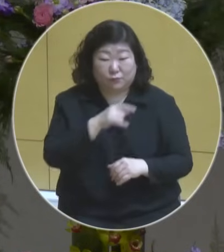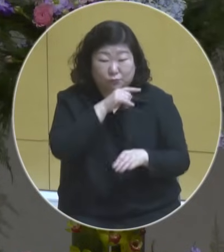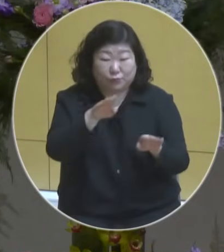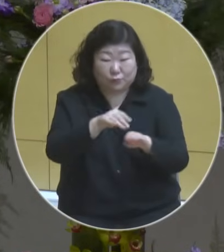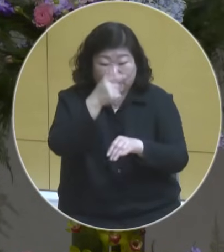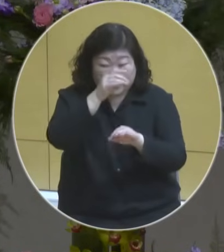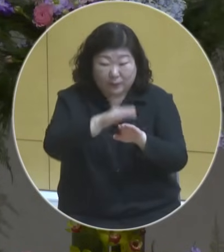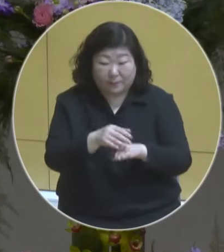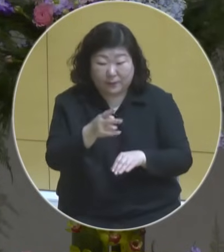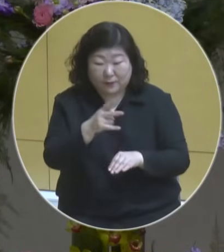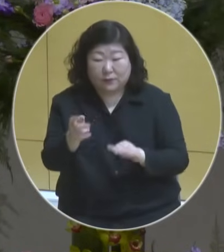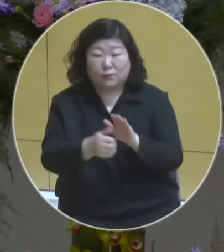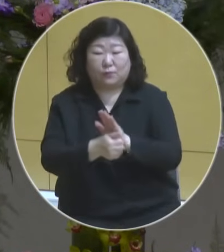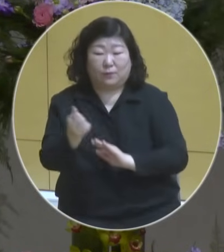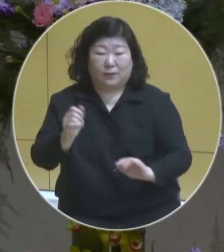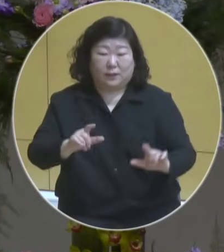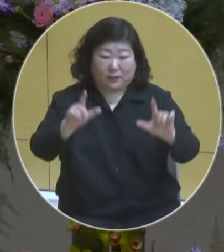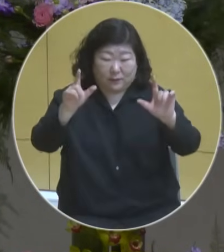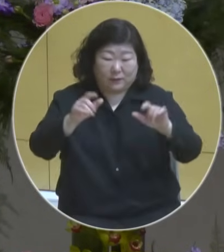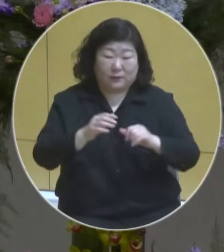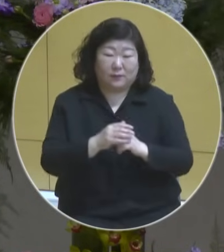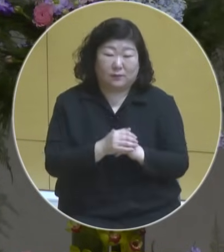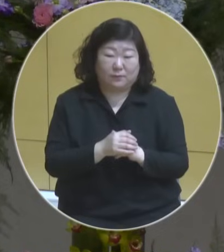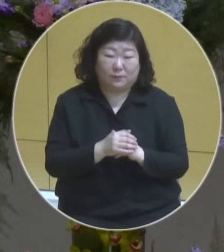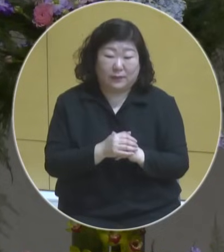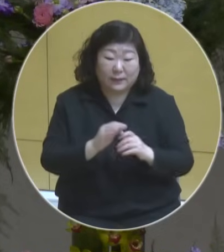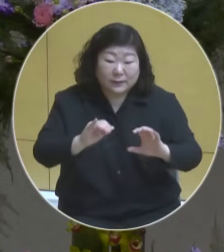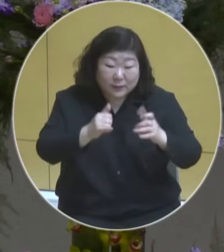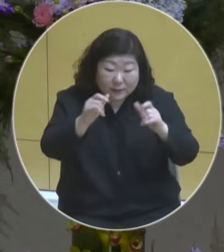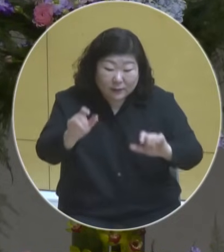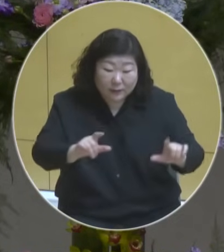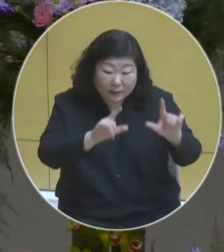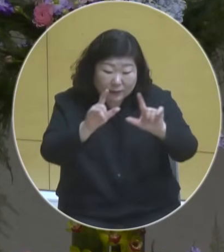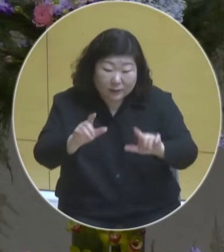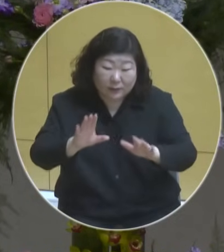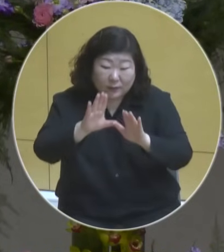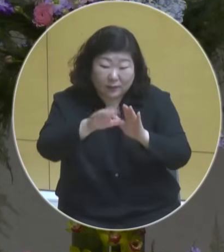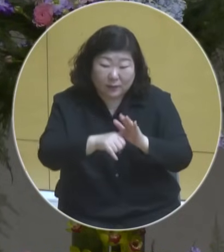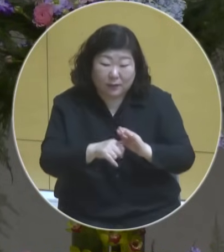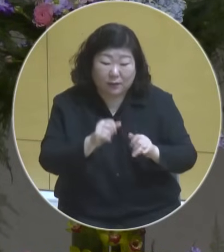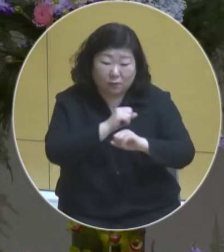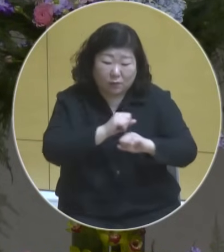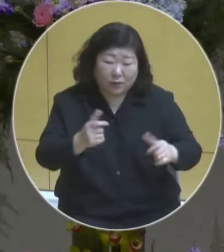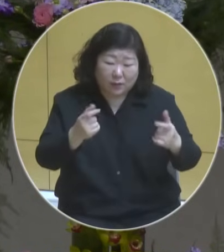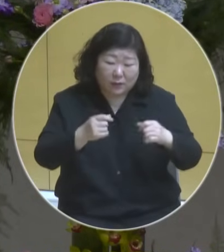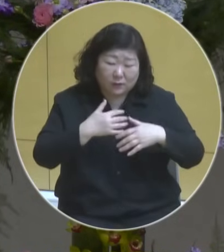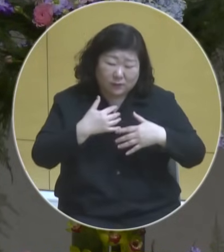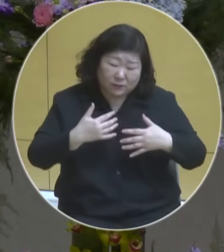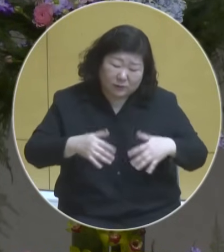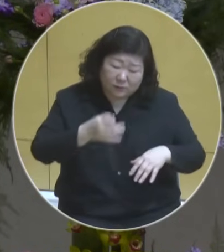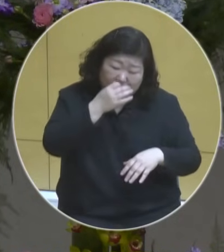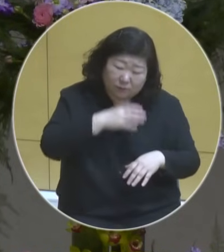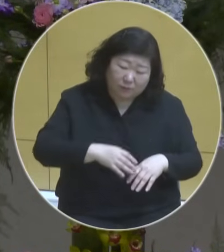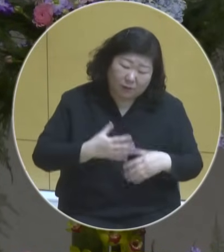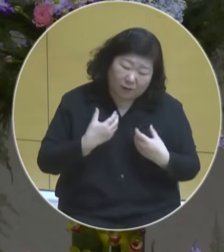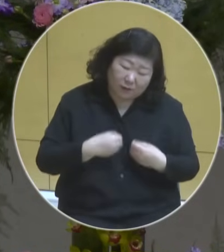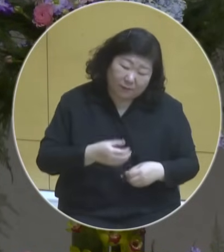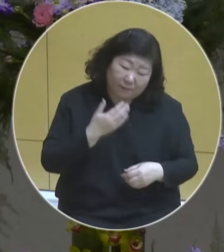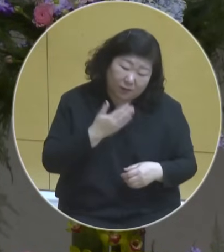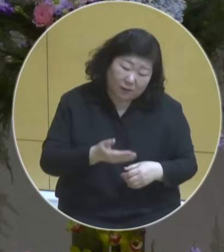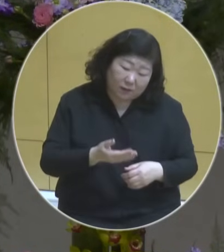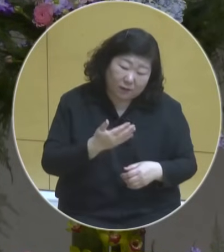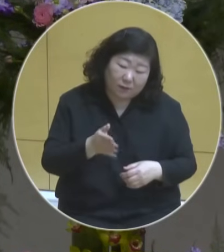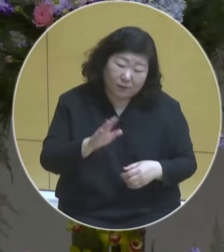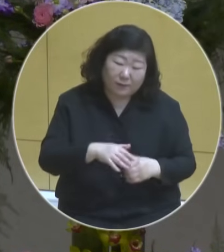그래서 소망의 날입니다 세상 속에 살면서 광야같은 세상에서 지치고 힘듭니다 낙심될 때도 있습니다